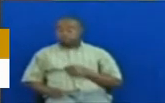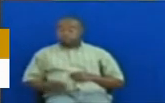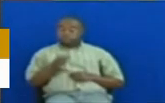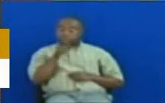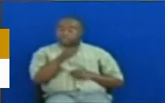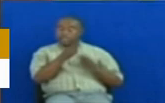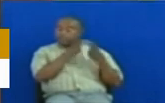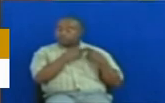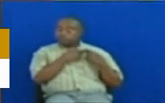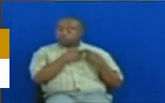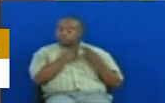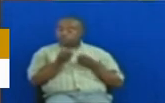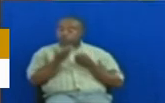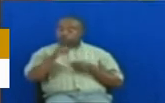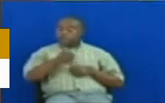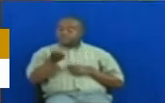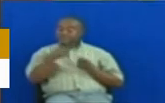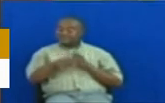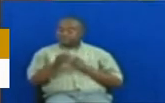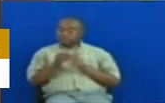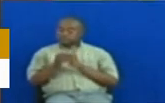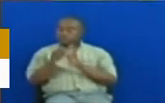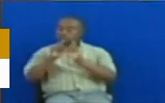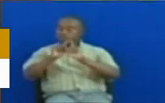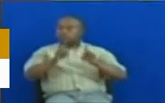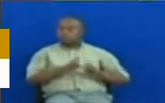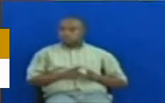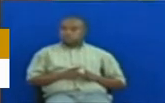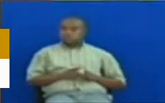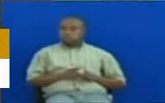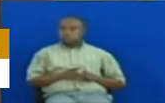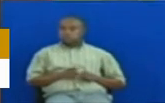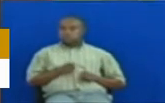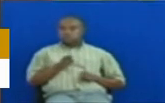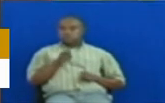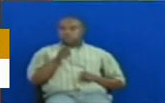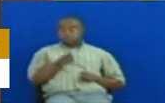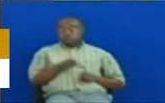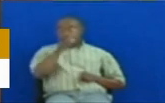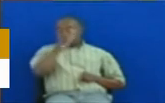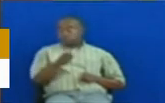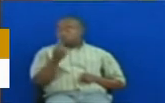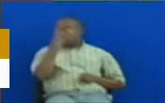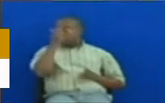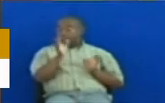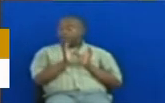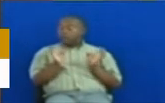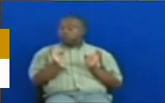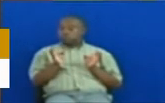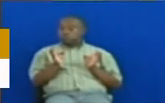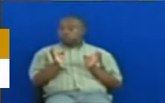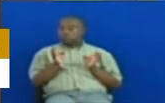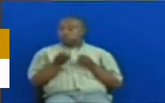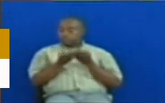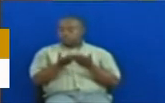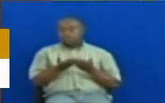utoaji wa leseni katika sheria mbalimbali huwa anapewa mtu mahususi. Mapendekezo